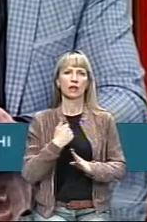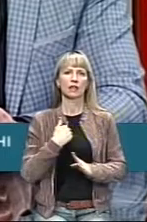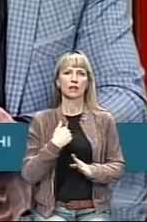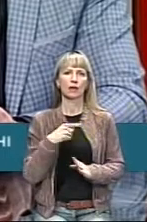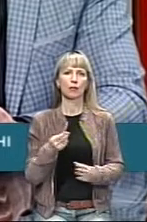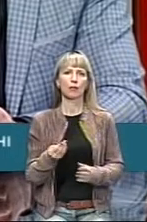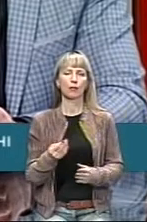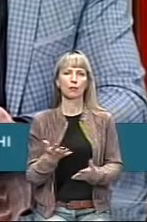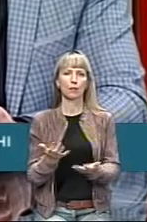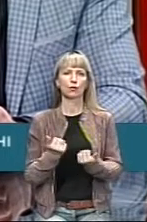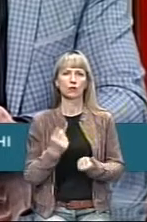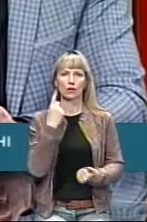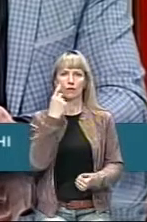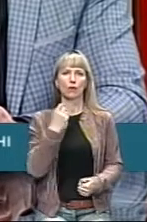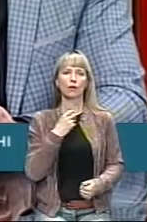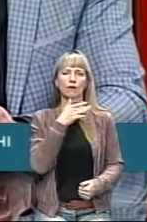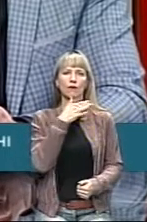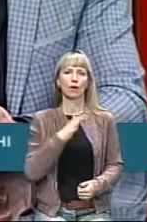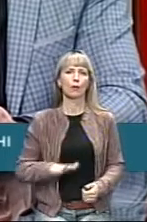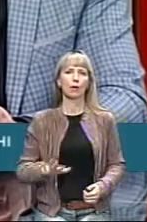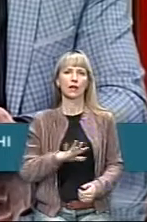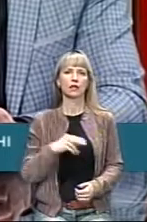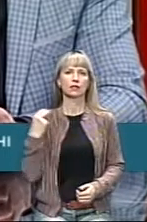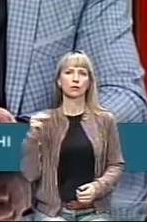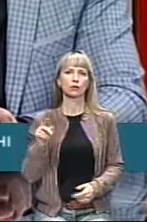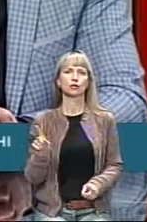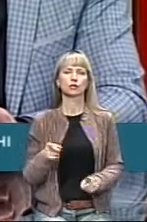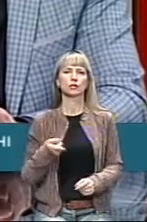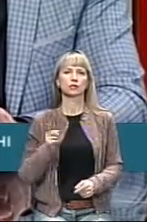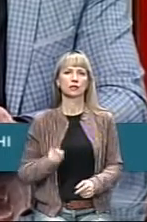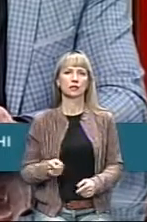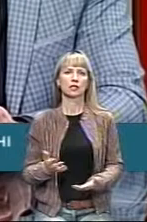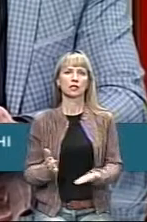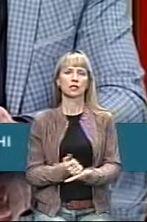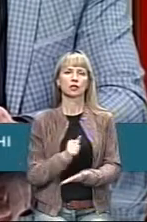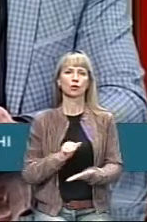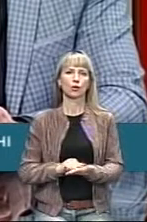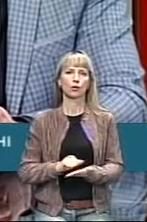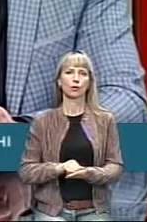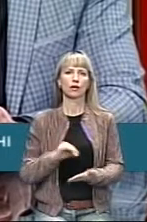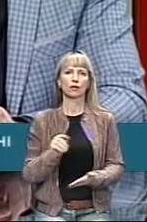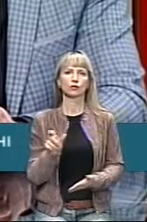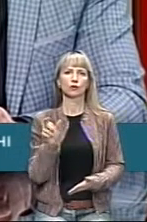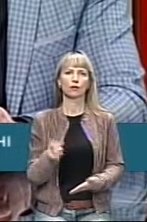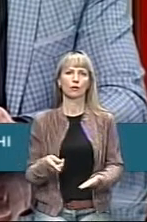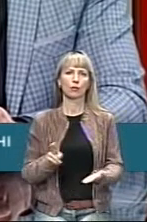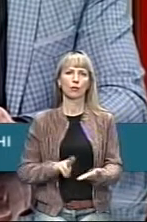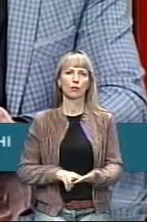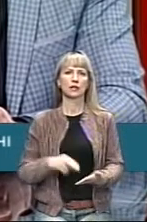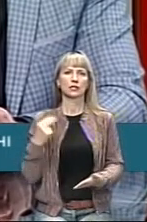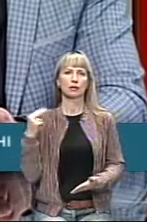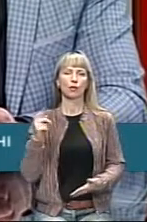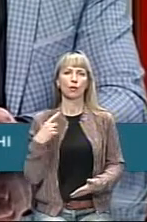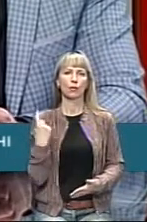тоді інформація під час Майдану Запорізького, що дійсно знайшли документи, і чоловік був з пропискою саме